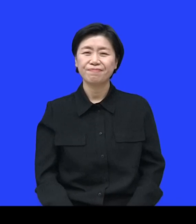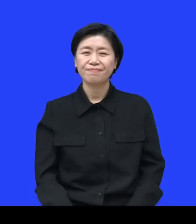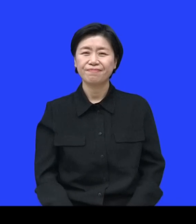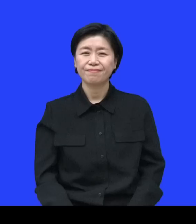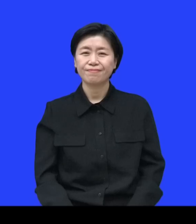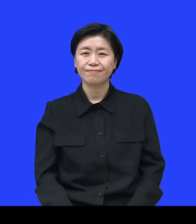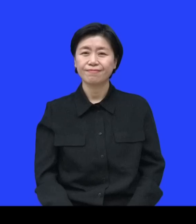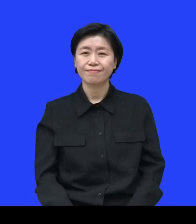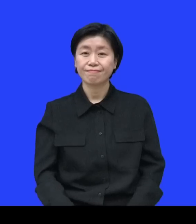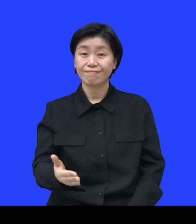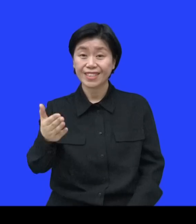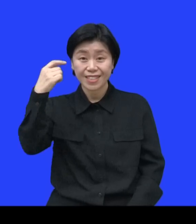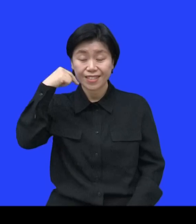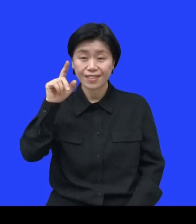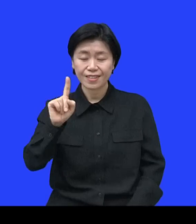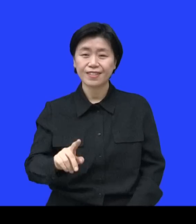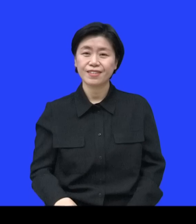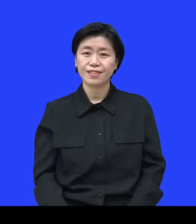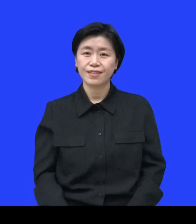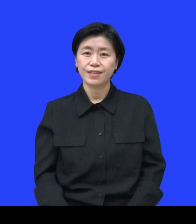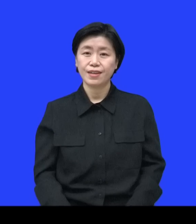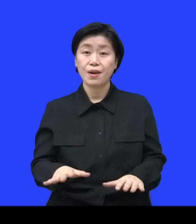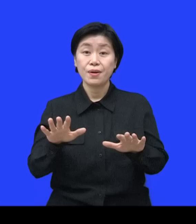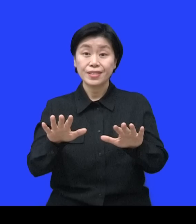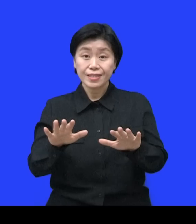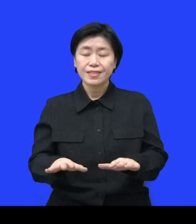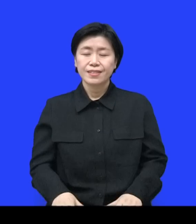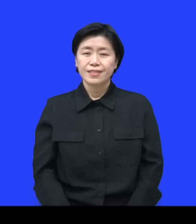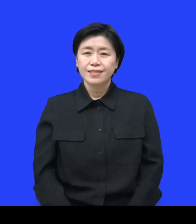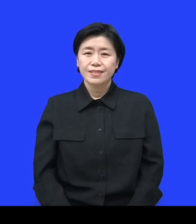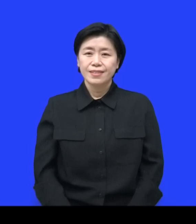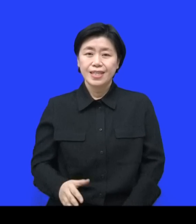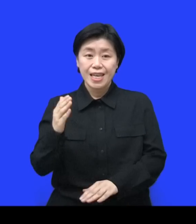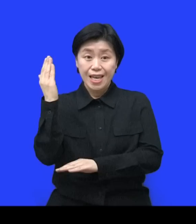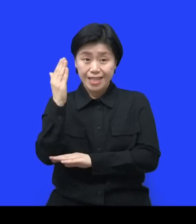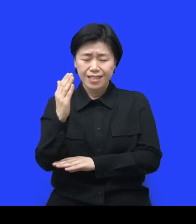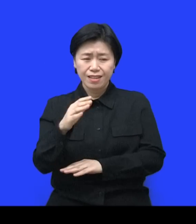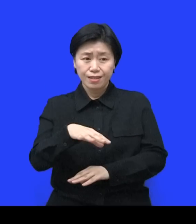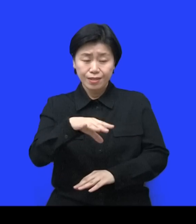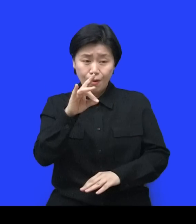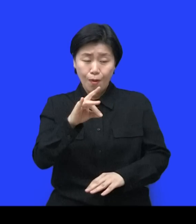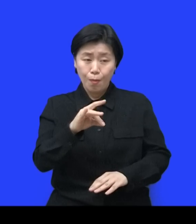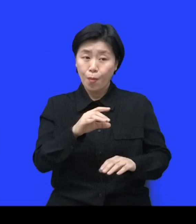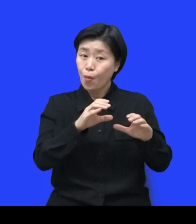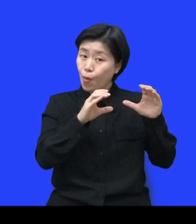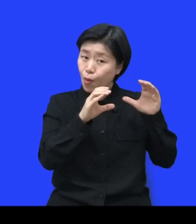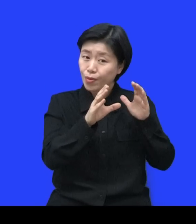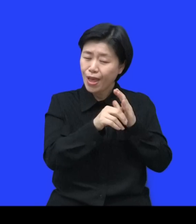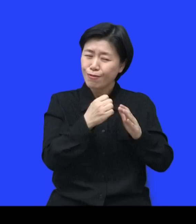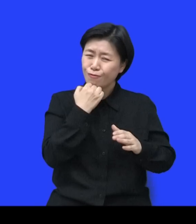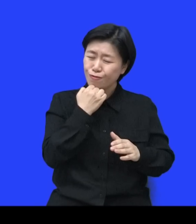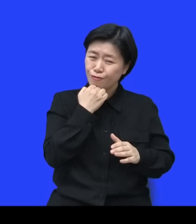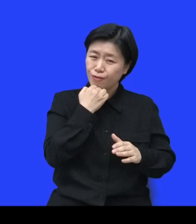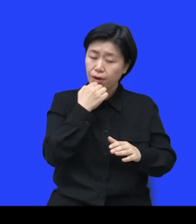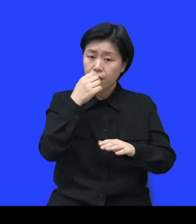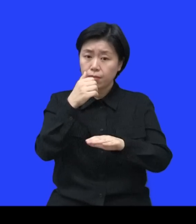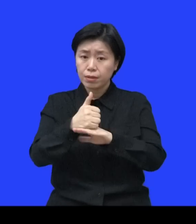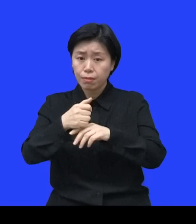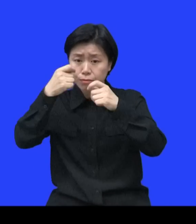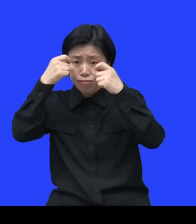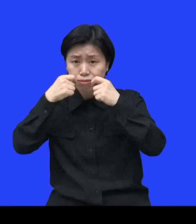정님. 저는 이제 오늘 이렇게 이야기 들으면서 웃음으로 시작했다가 마지막 이제 울림으로